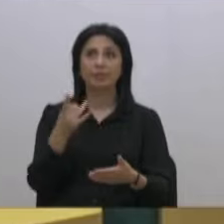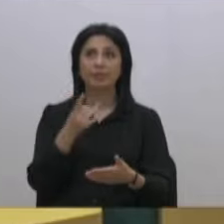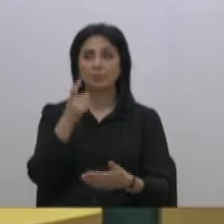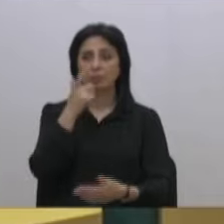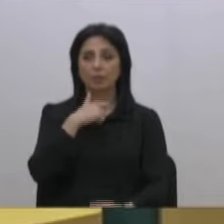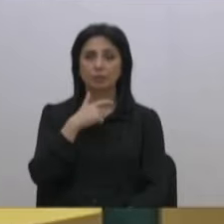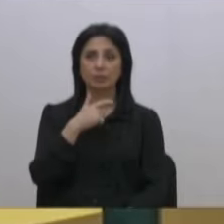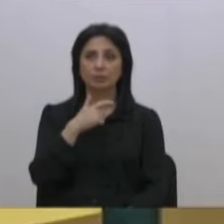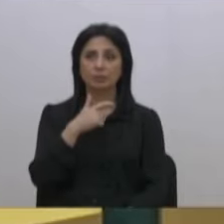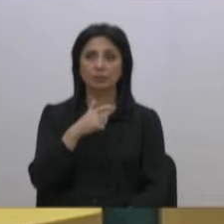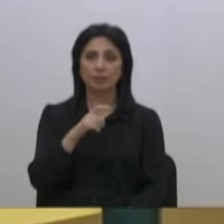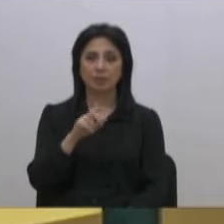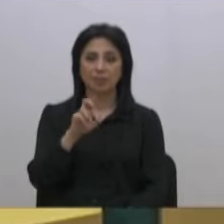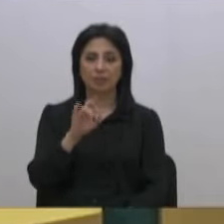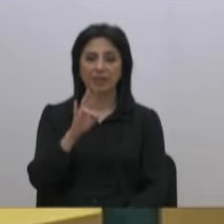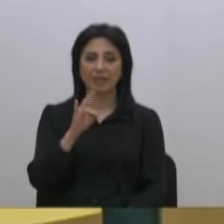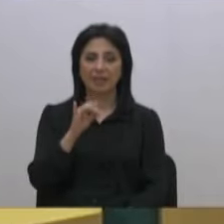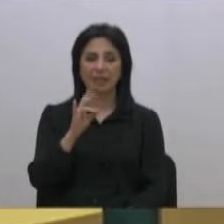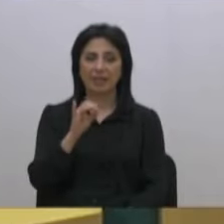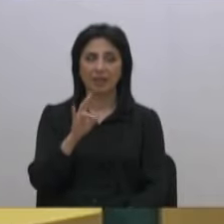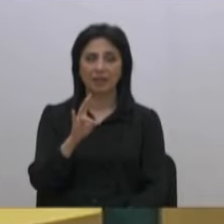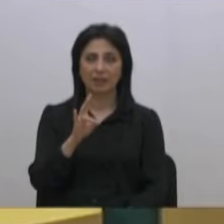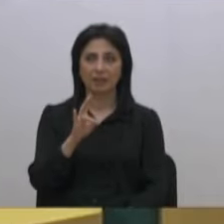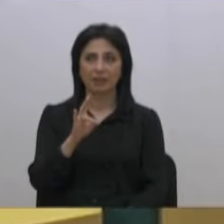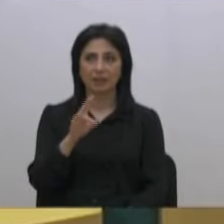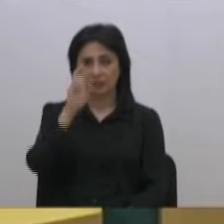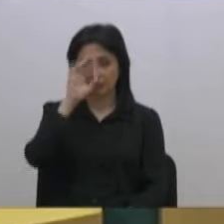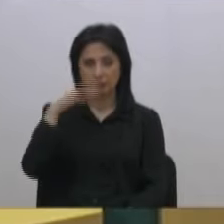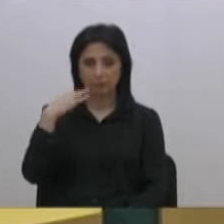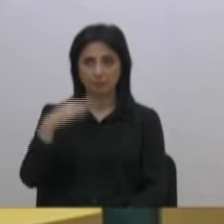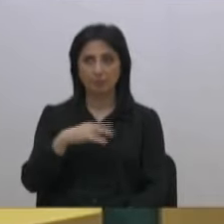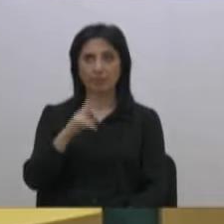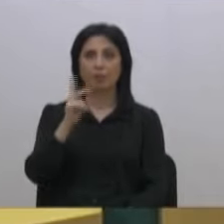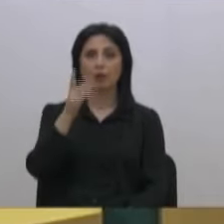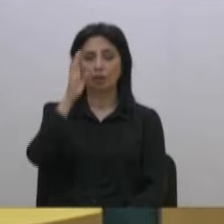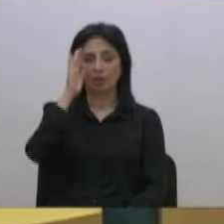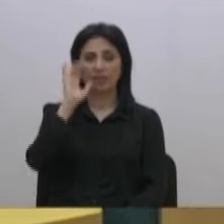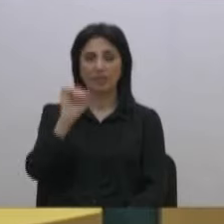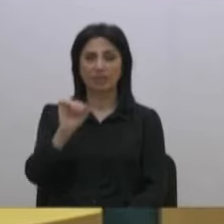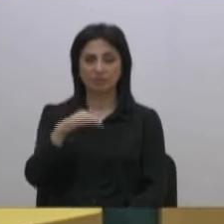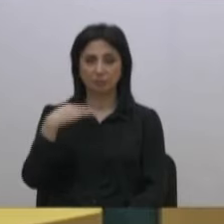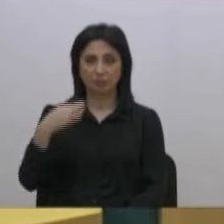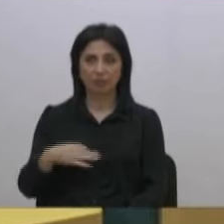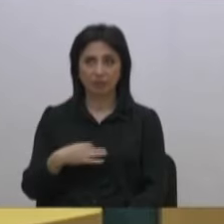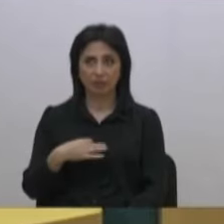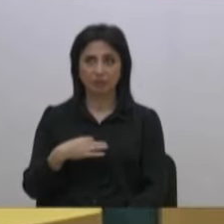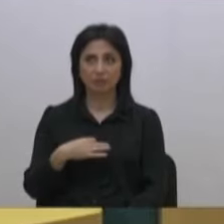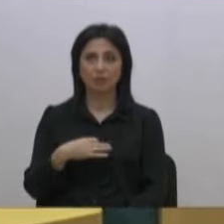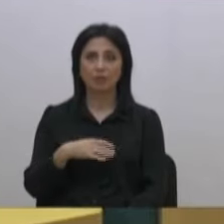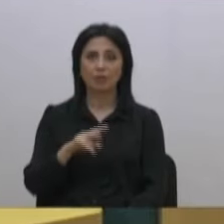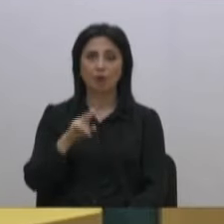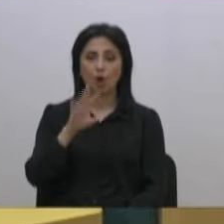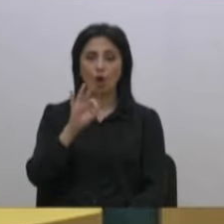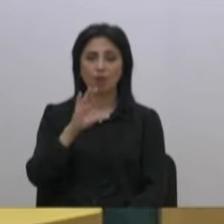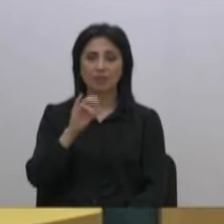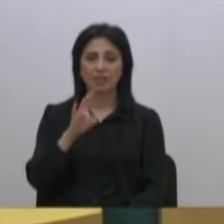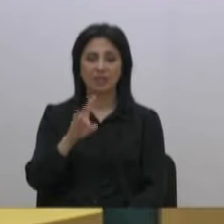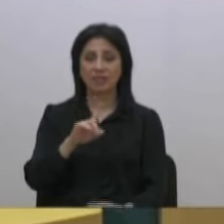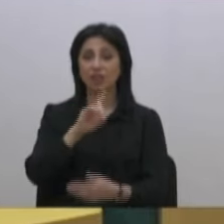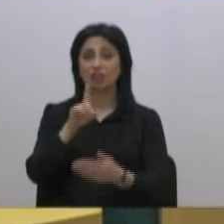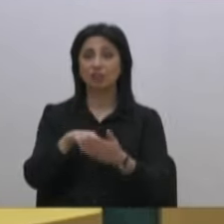ბატონ ენტონი ბლინკენს სახელმწიფო მდივანს, მეორე თავდაცვის მდივანს ბატონ ლოიდ ოსტინს